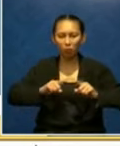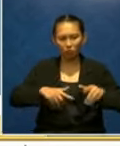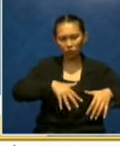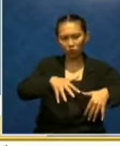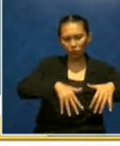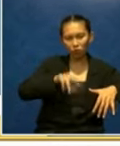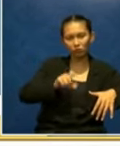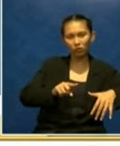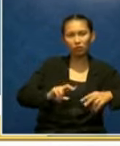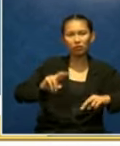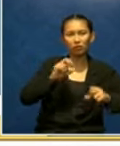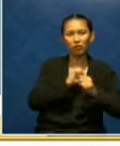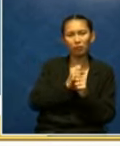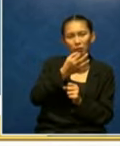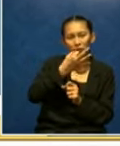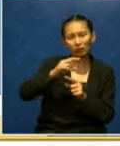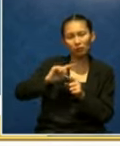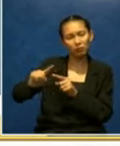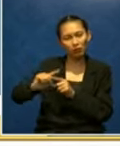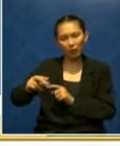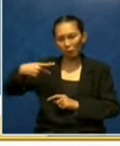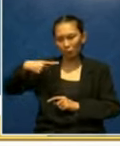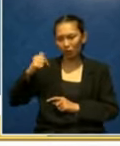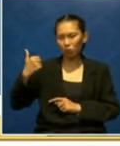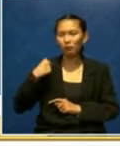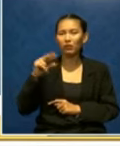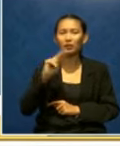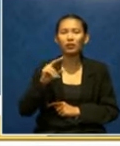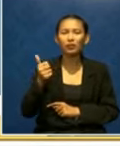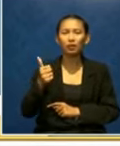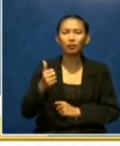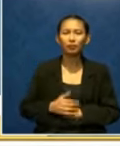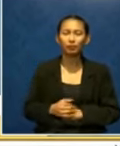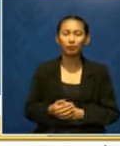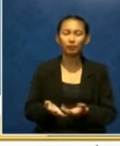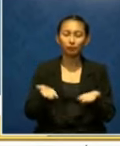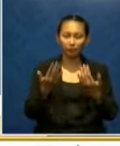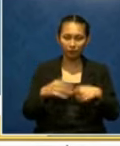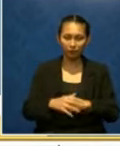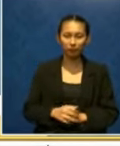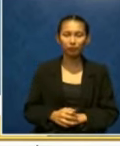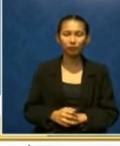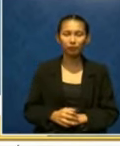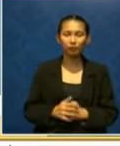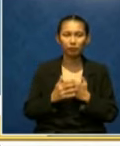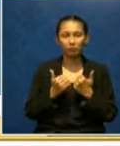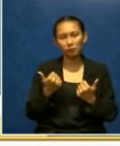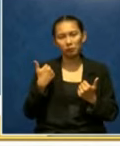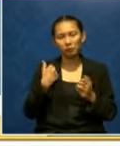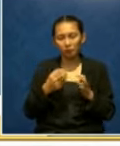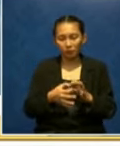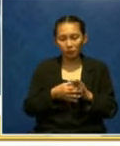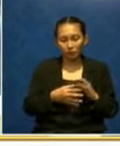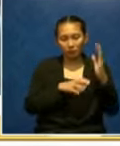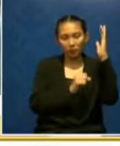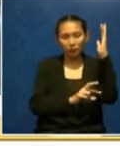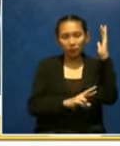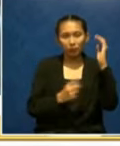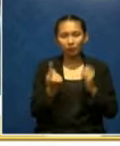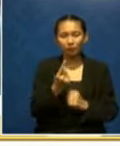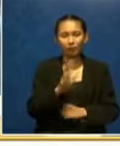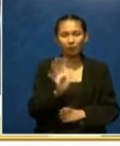ของเราทำมาหากินได้ใช้ประโยชน์จากพื้นที่ตรงนั้นในขณะเดียวกันเรื่องแบบนี้ไม่ได้มีแค่ในจังหวัดสุราษฎร์ธานีนะ